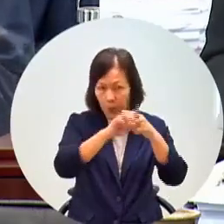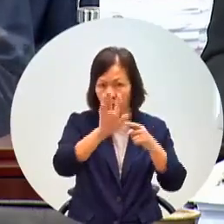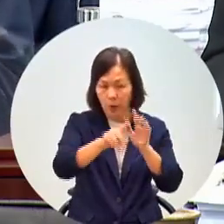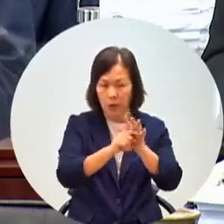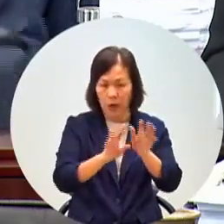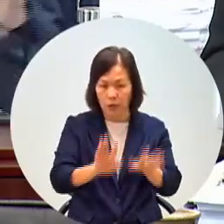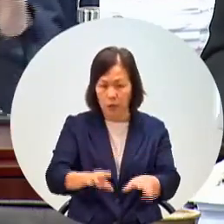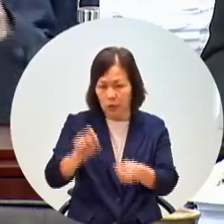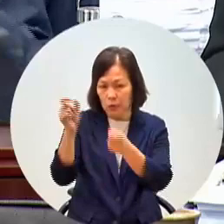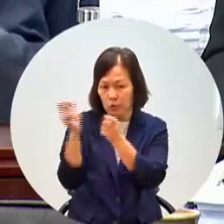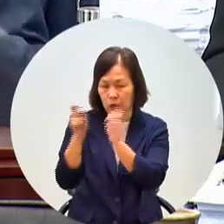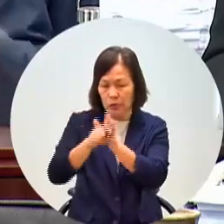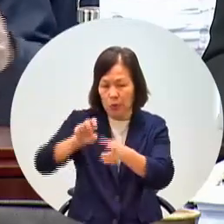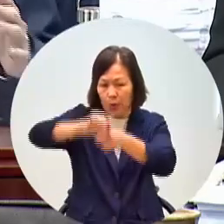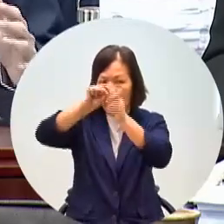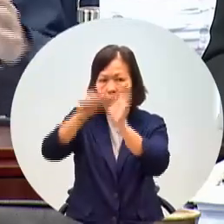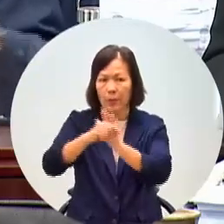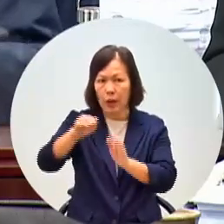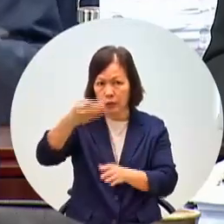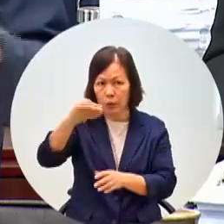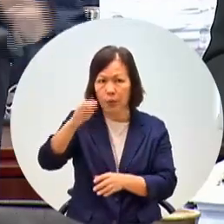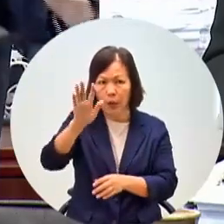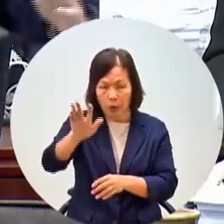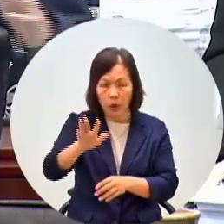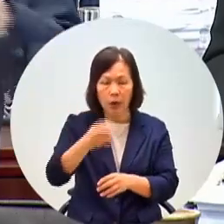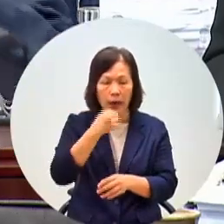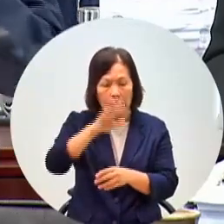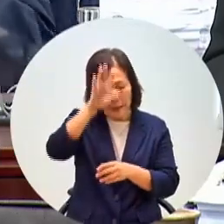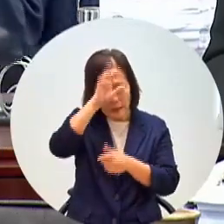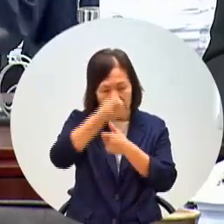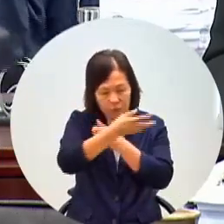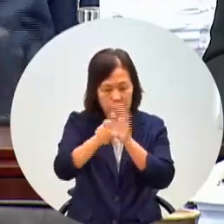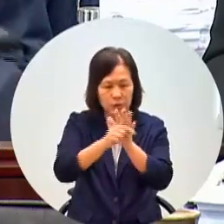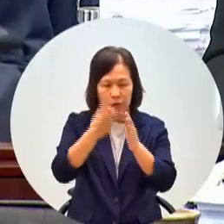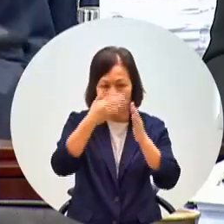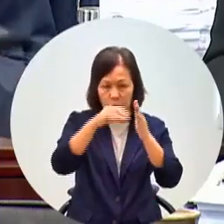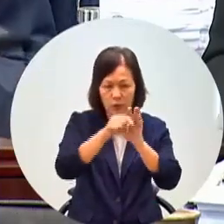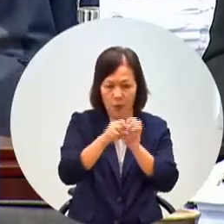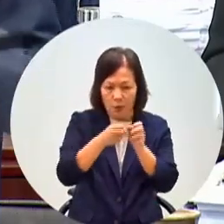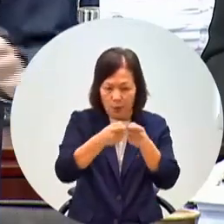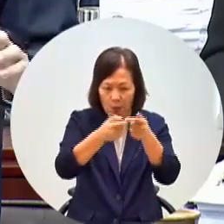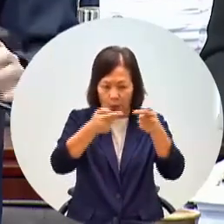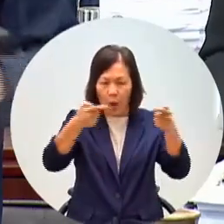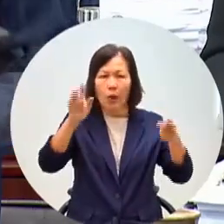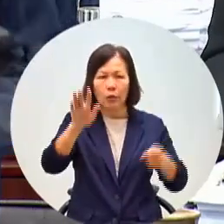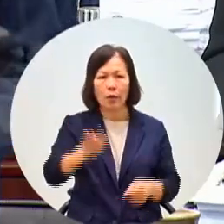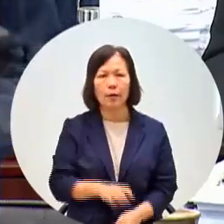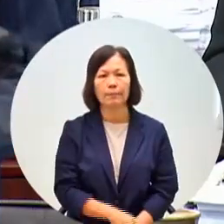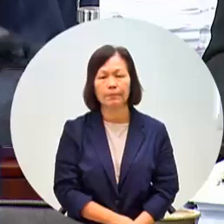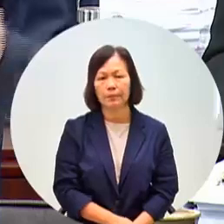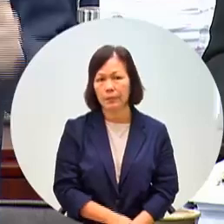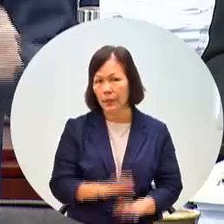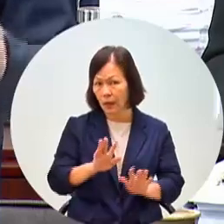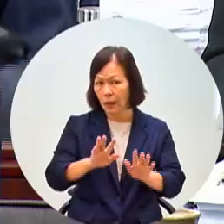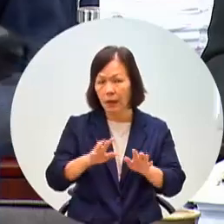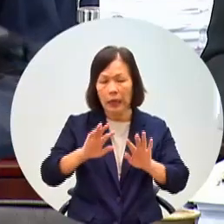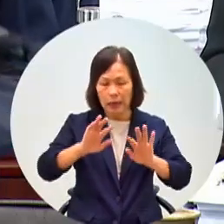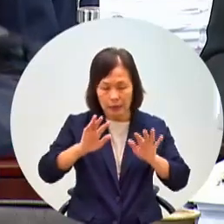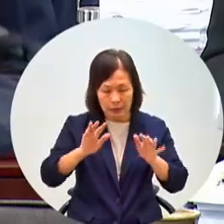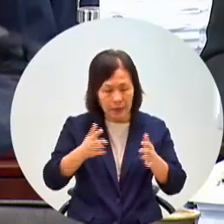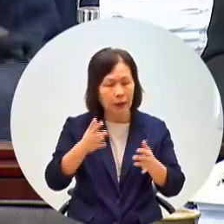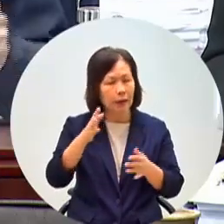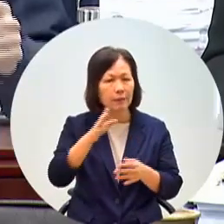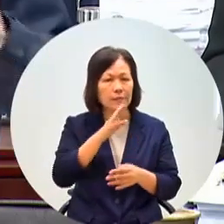900。所以这个疫情有逐渐的在我们的校园里面逐渐的升温，所以我们要采取一个比较